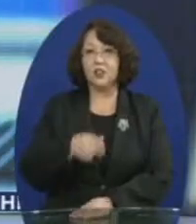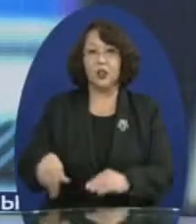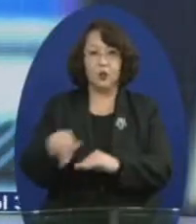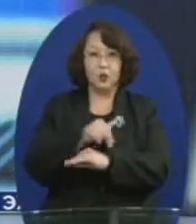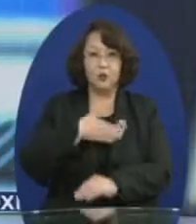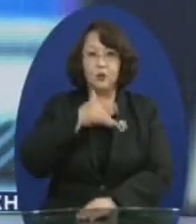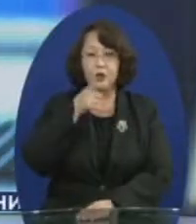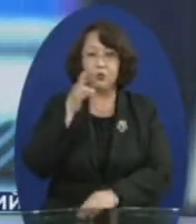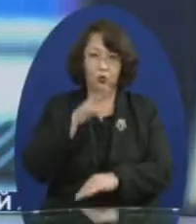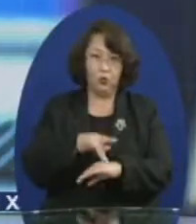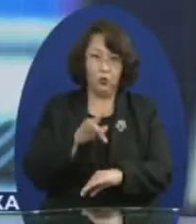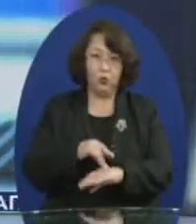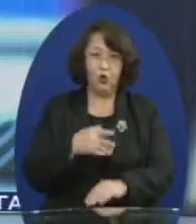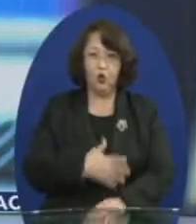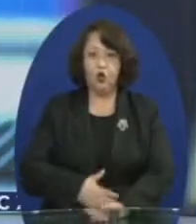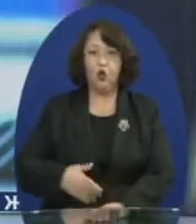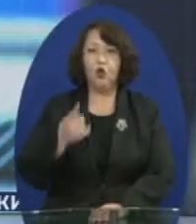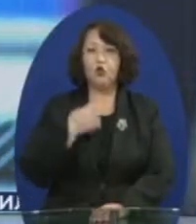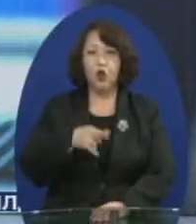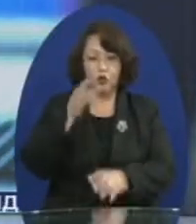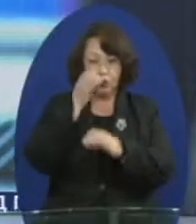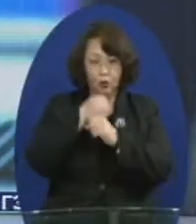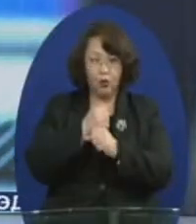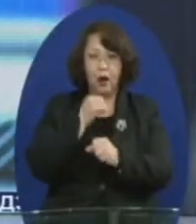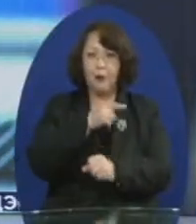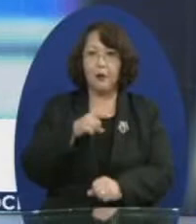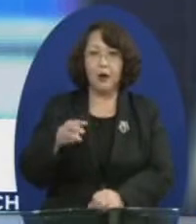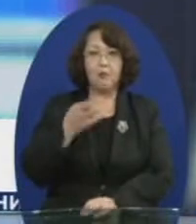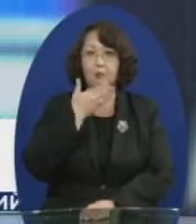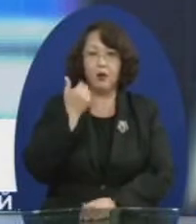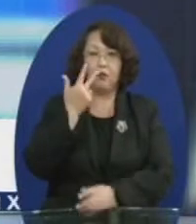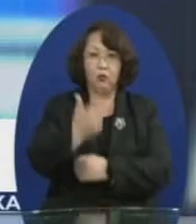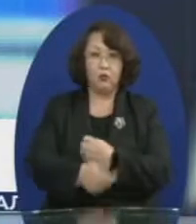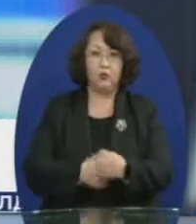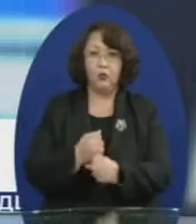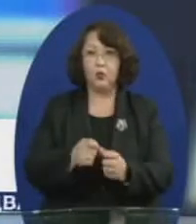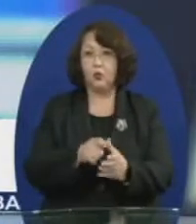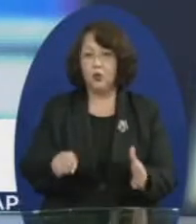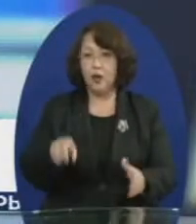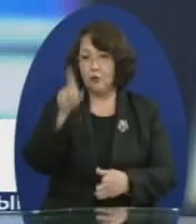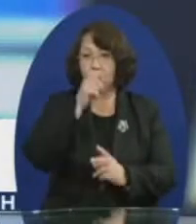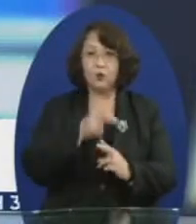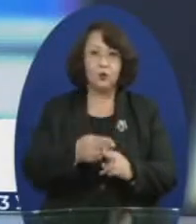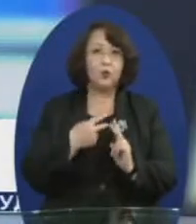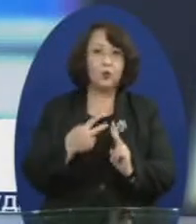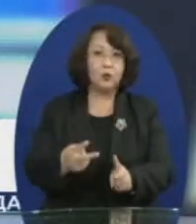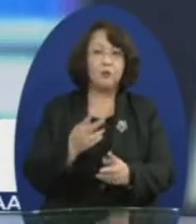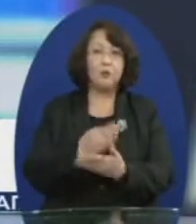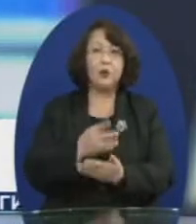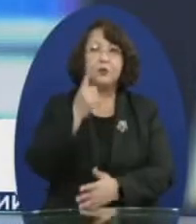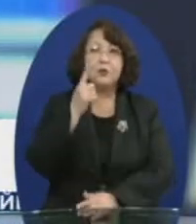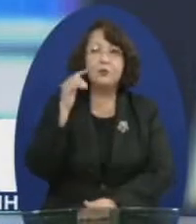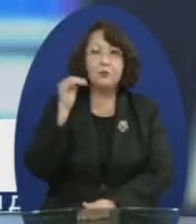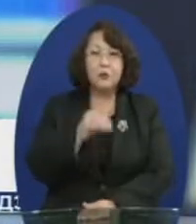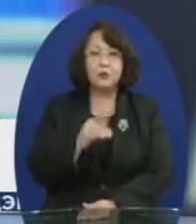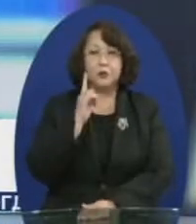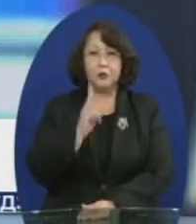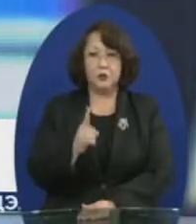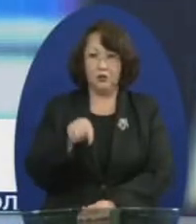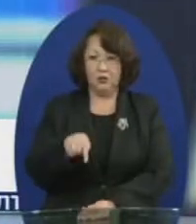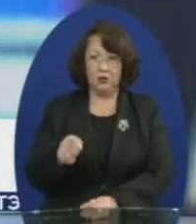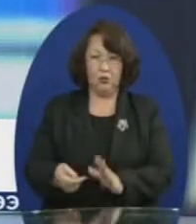Нийслэлийн чиглэлтэй дүүргийн эрүүл мэндийн төв хотоодны дурангийн аппаратгүй 3 жил болжээ. За мөн эмнэлгийн тусламж үйлчилгээнд явдаг ганцхан